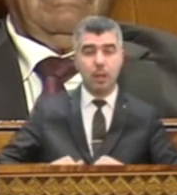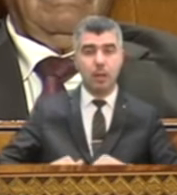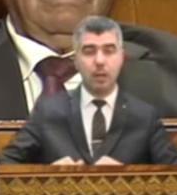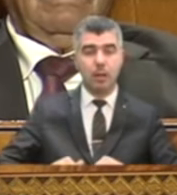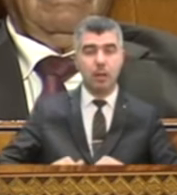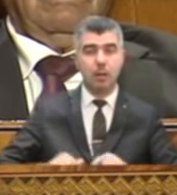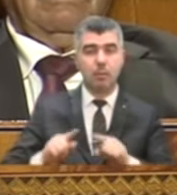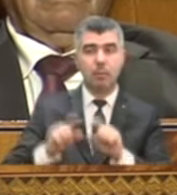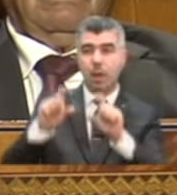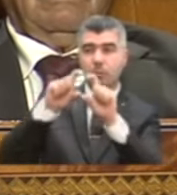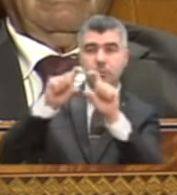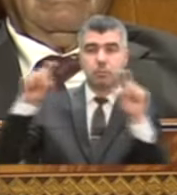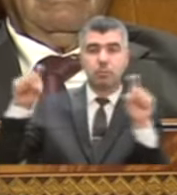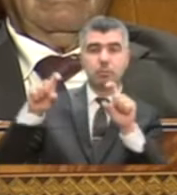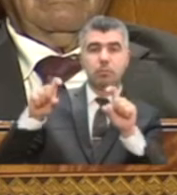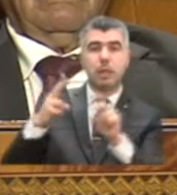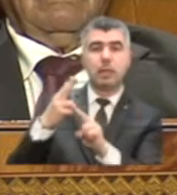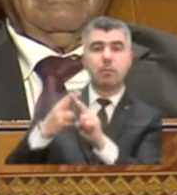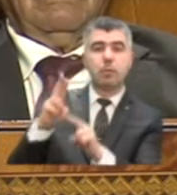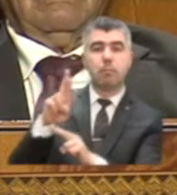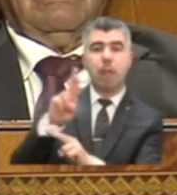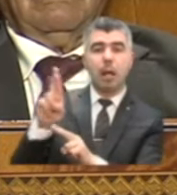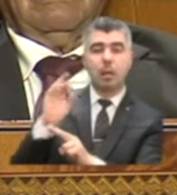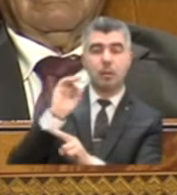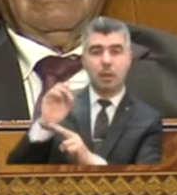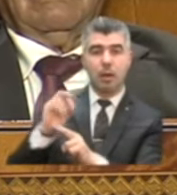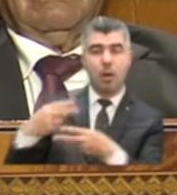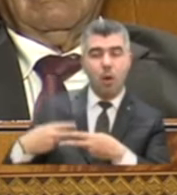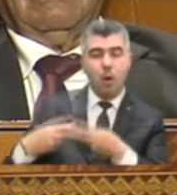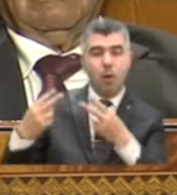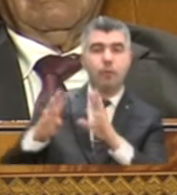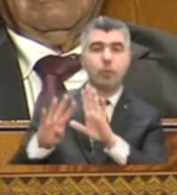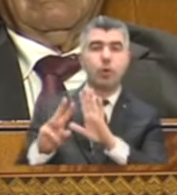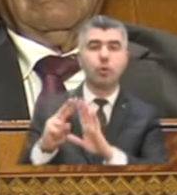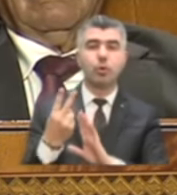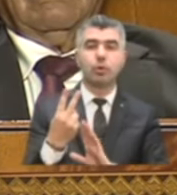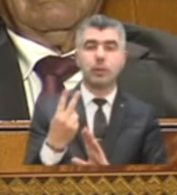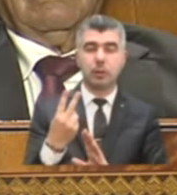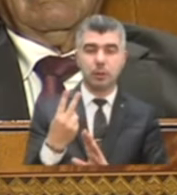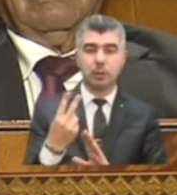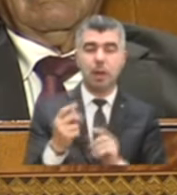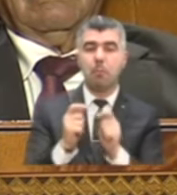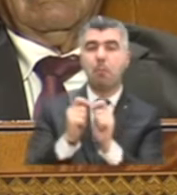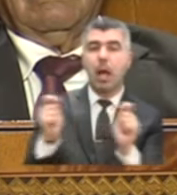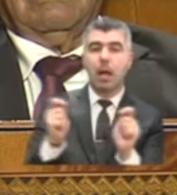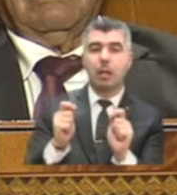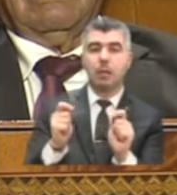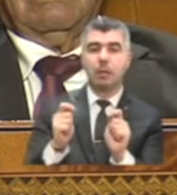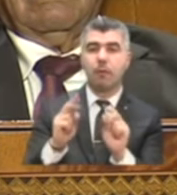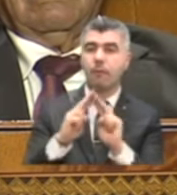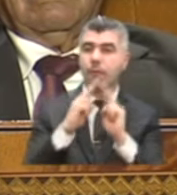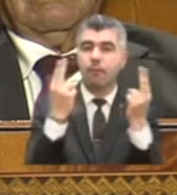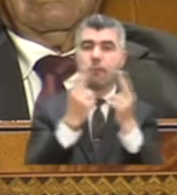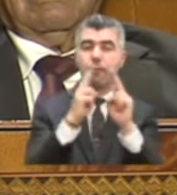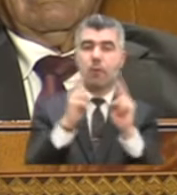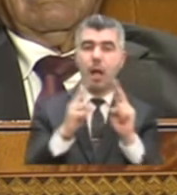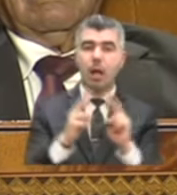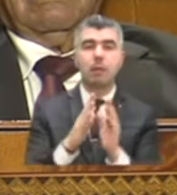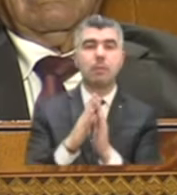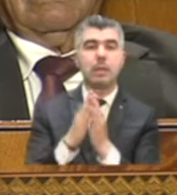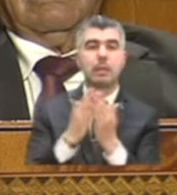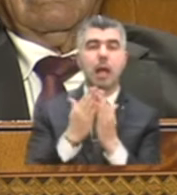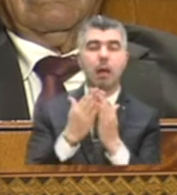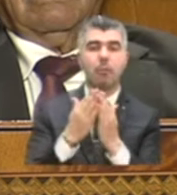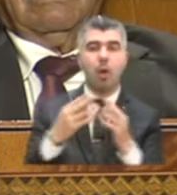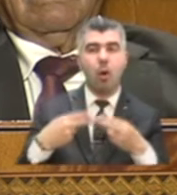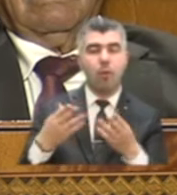تحت الرعايه الساميه لصاحب الجلاله محمد السيد نصره الله النسخه 29 للمعرض الدولي للكتاب والنشر اللي